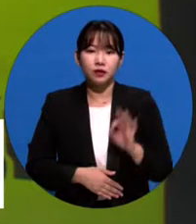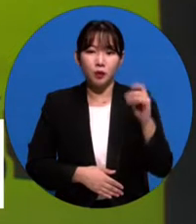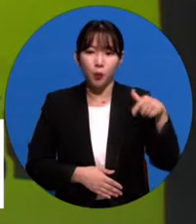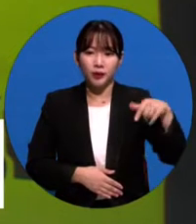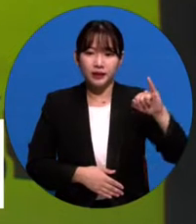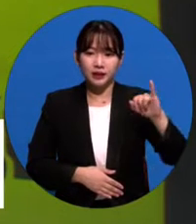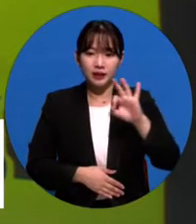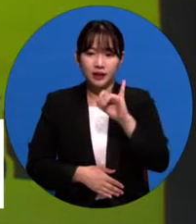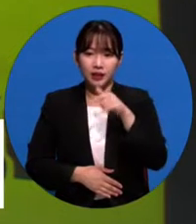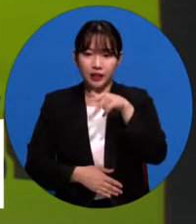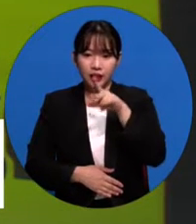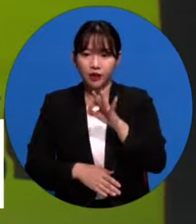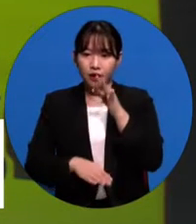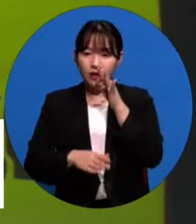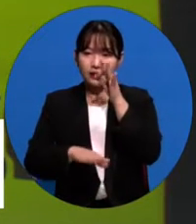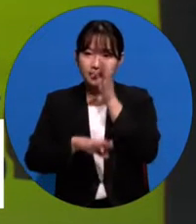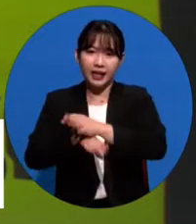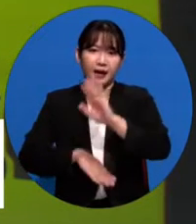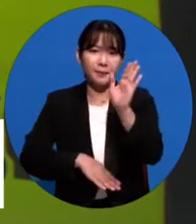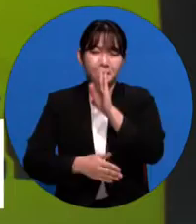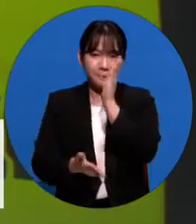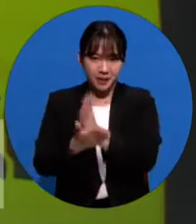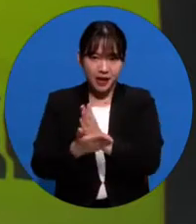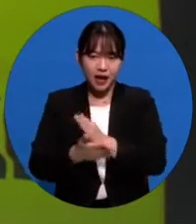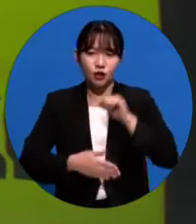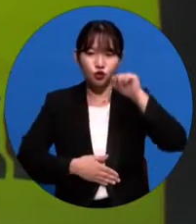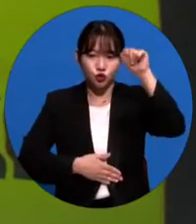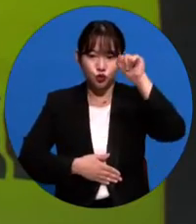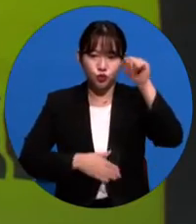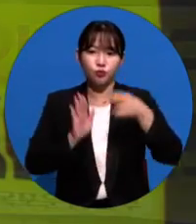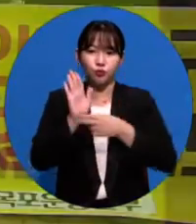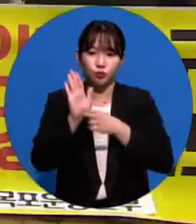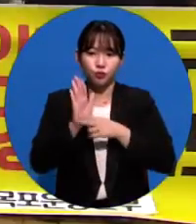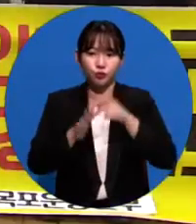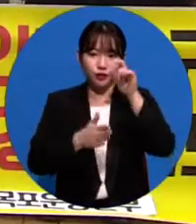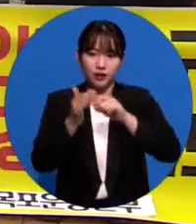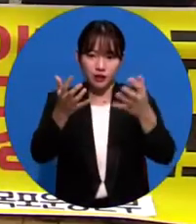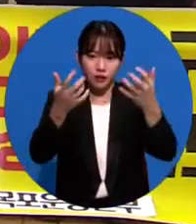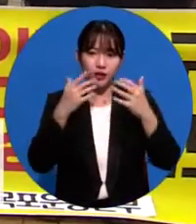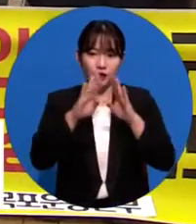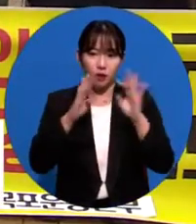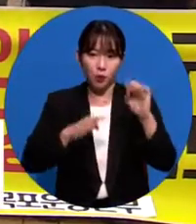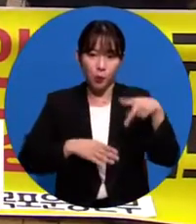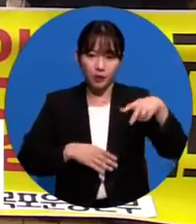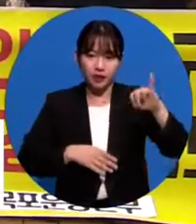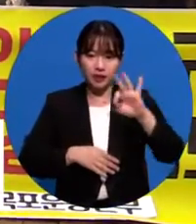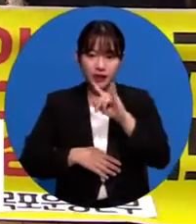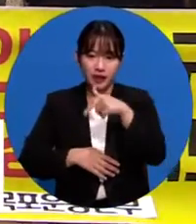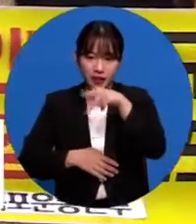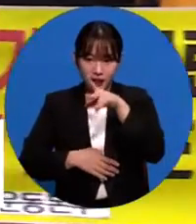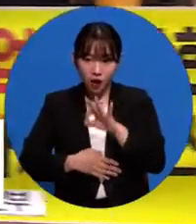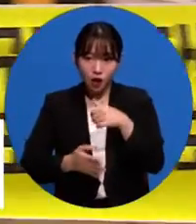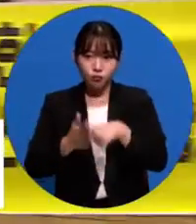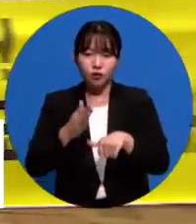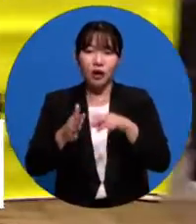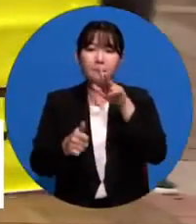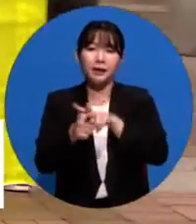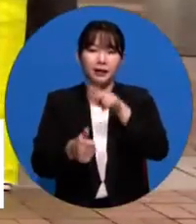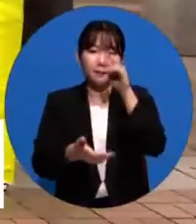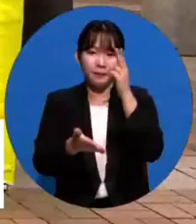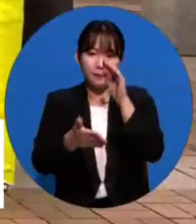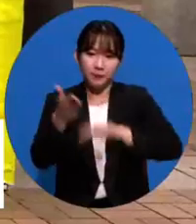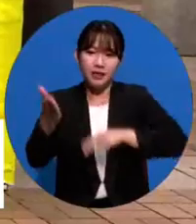옥시 애경 불매 목포 운동본부가 기자회견을 열고 옥시 애경 제품을 마트에서